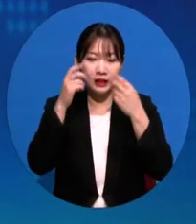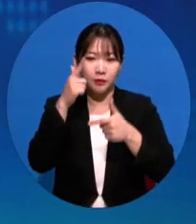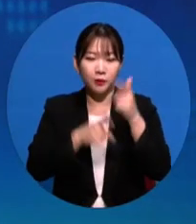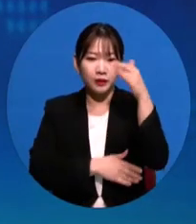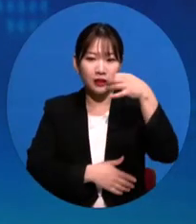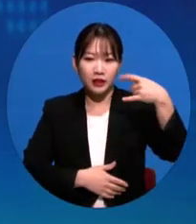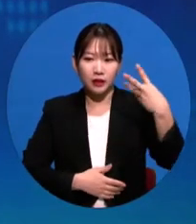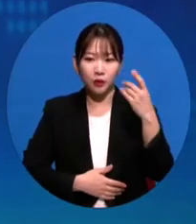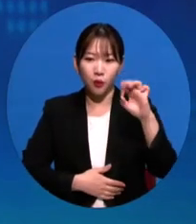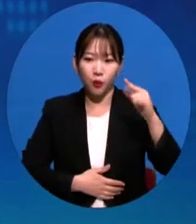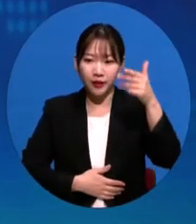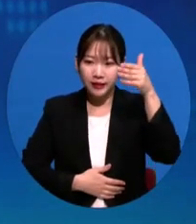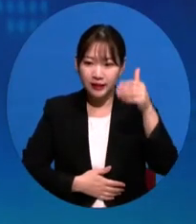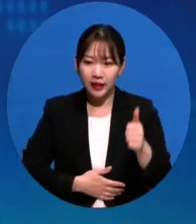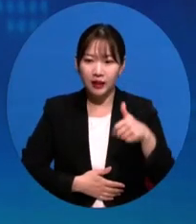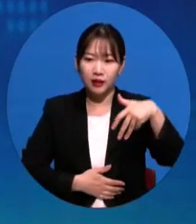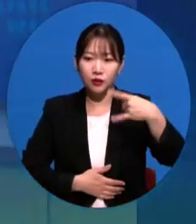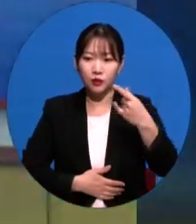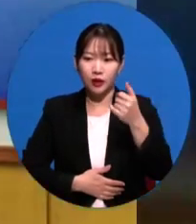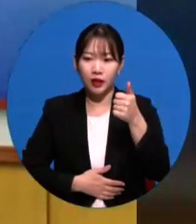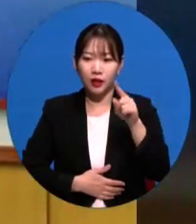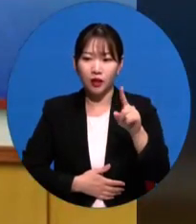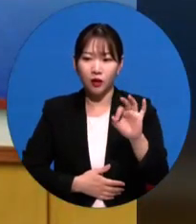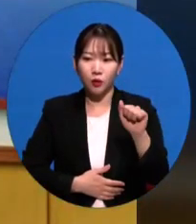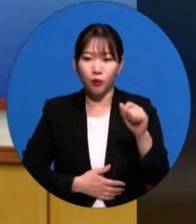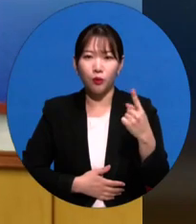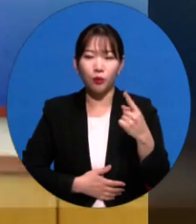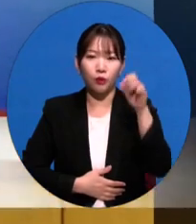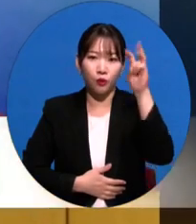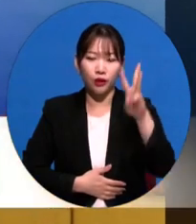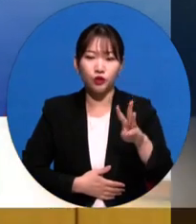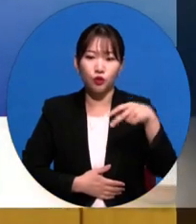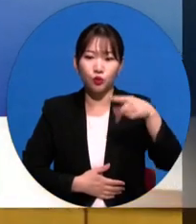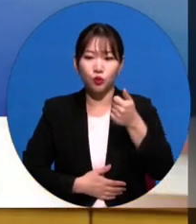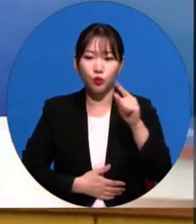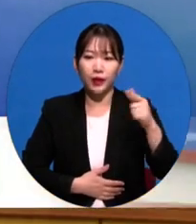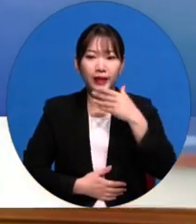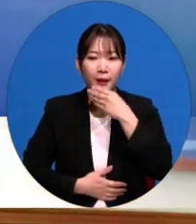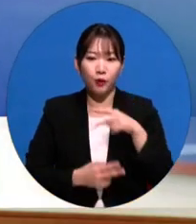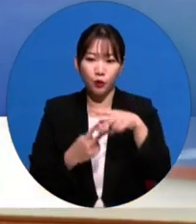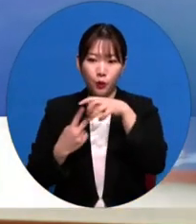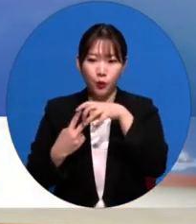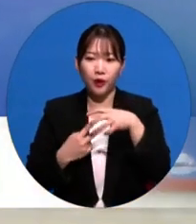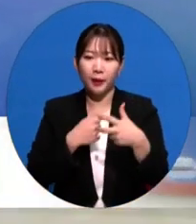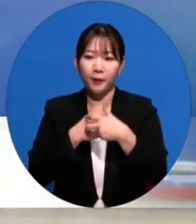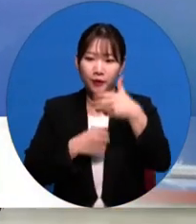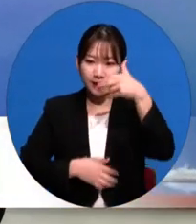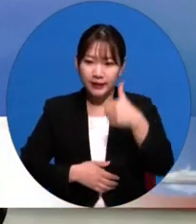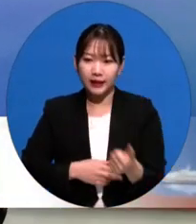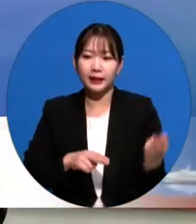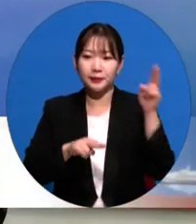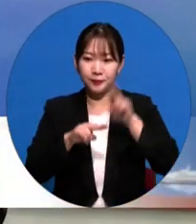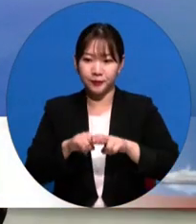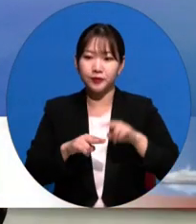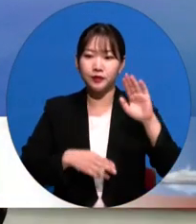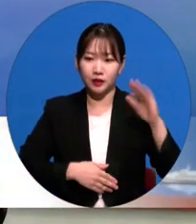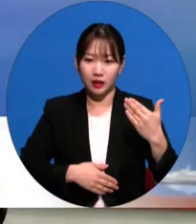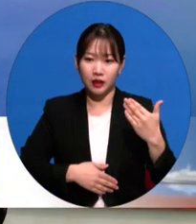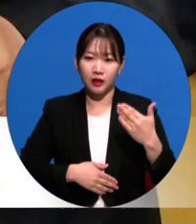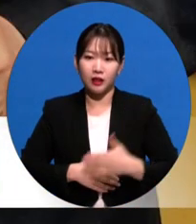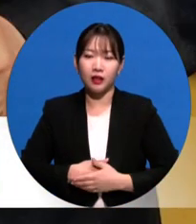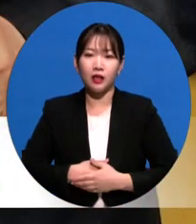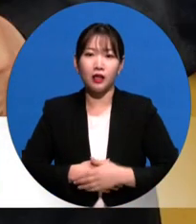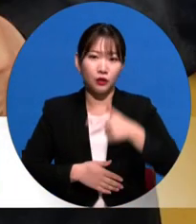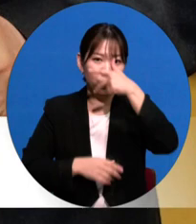신임 목포시 의료원장에 최형호 광주 수원 행복한 요양병원 진료원장의 임명됐습니다 최